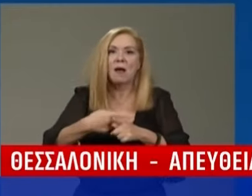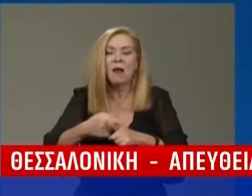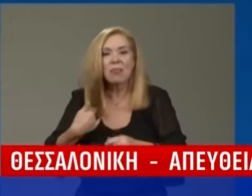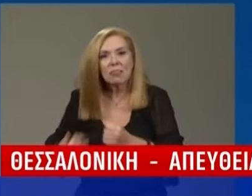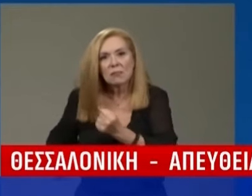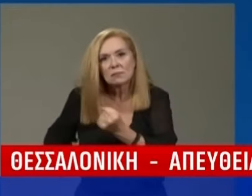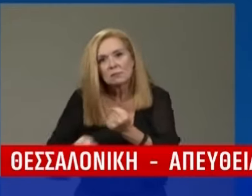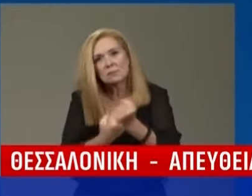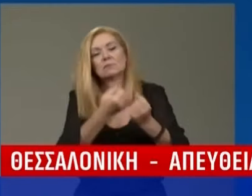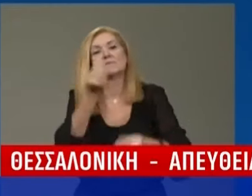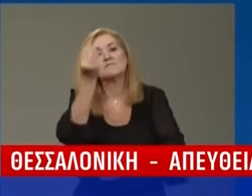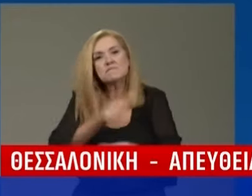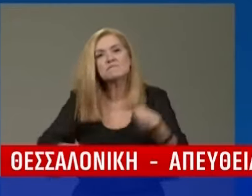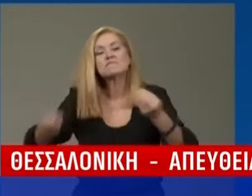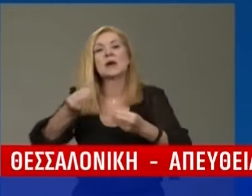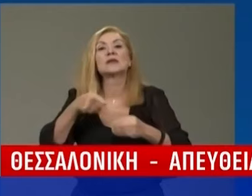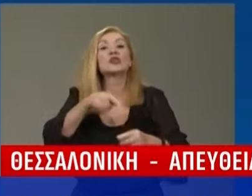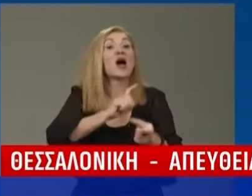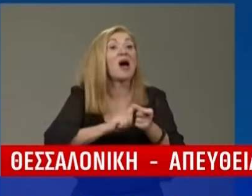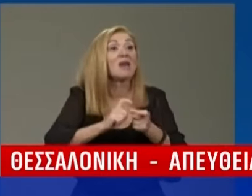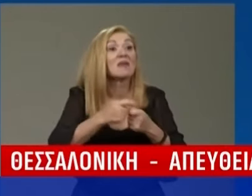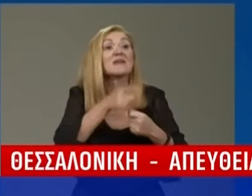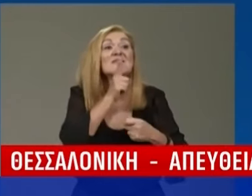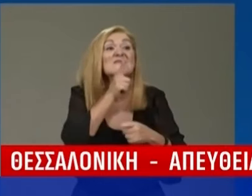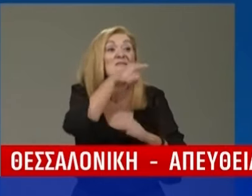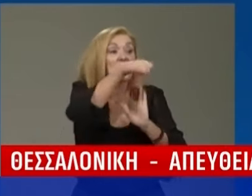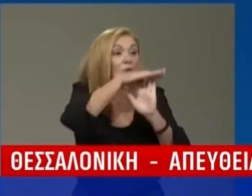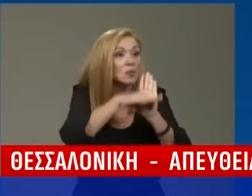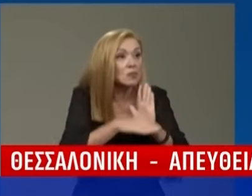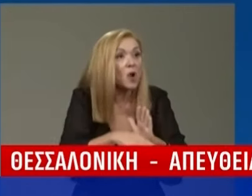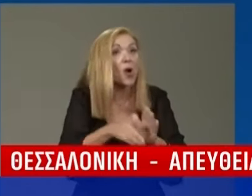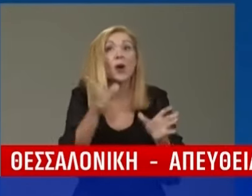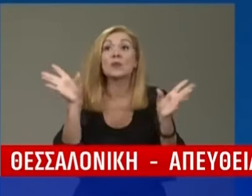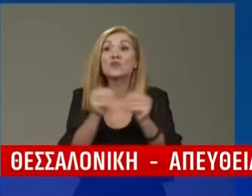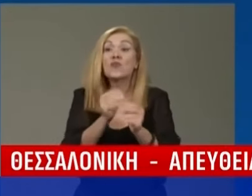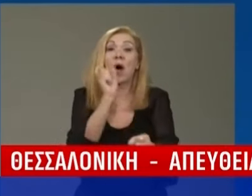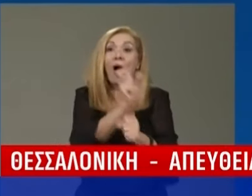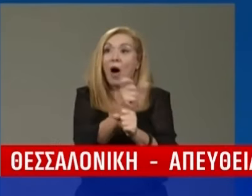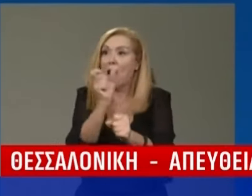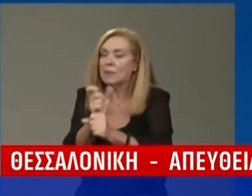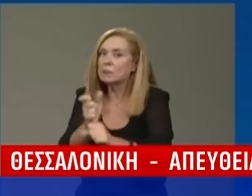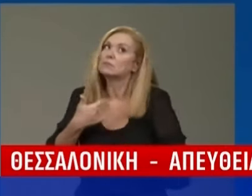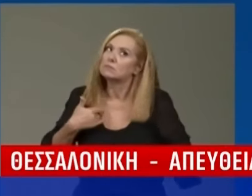οικοσύστημα των εταιριών που ασχολούνται με τα θέματα άμυνας, και είμαι πολύ,